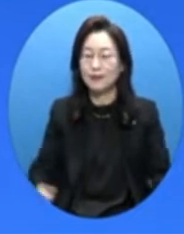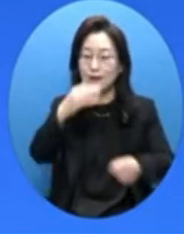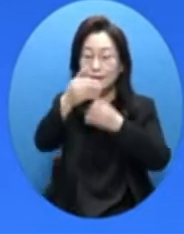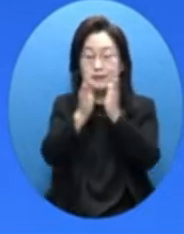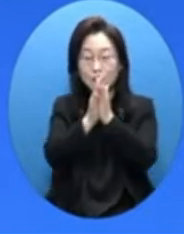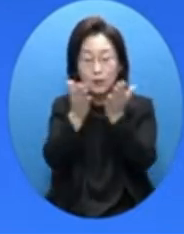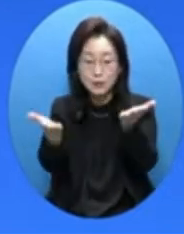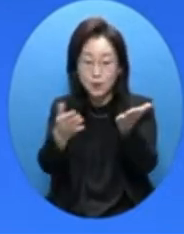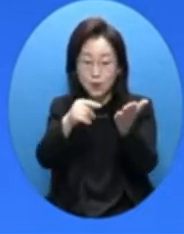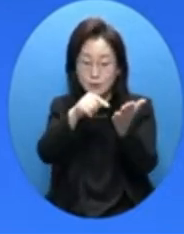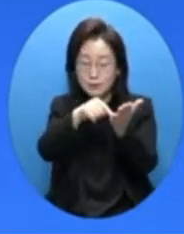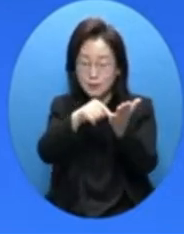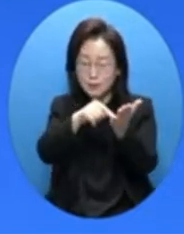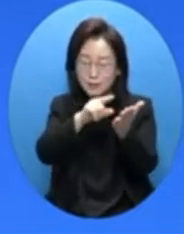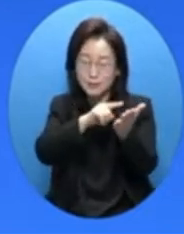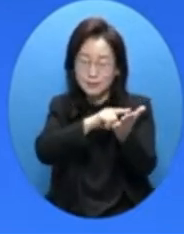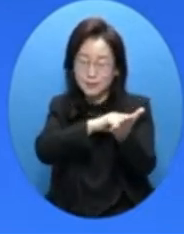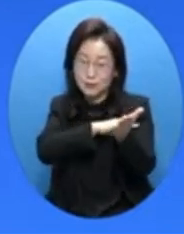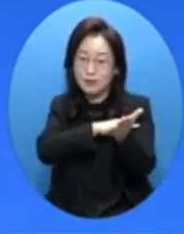성경 전체에서 가장